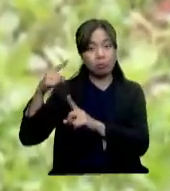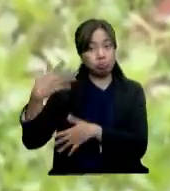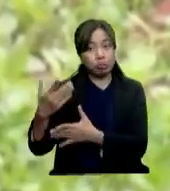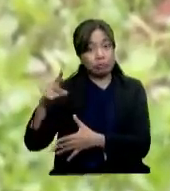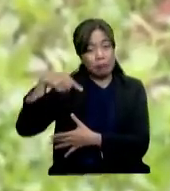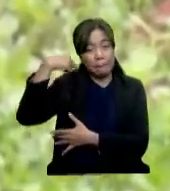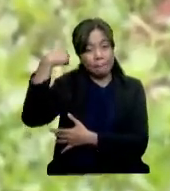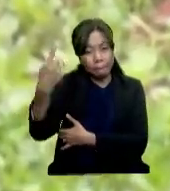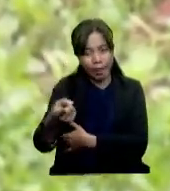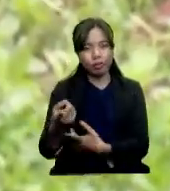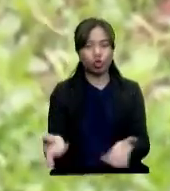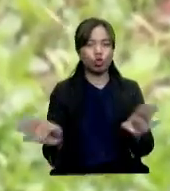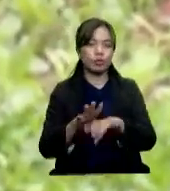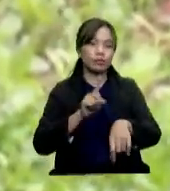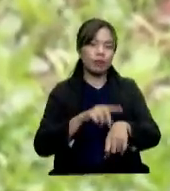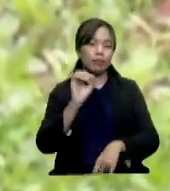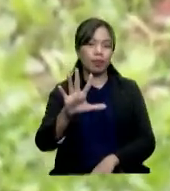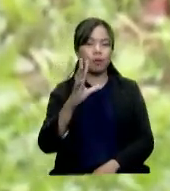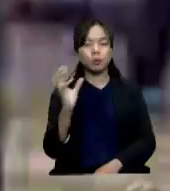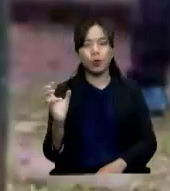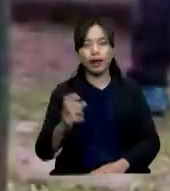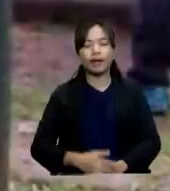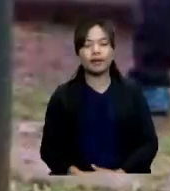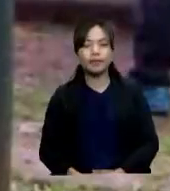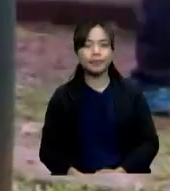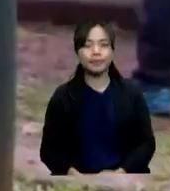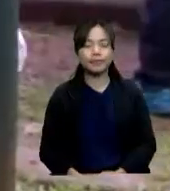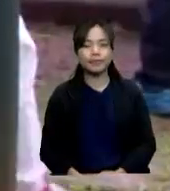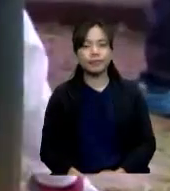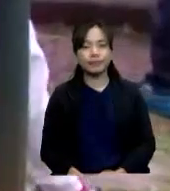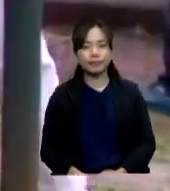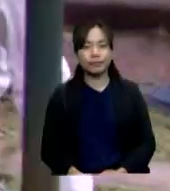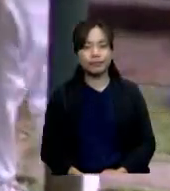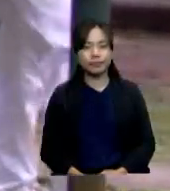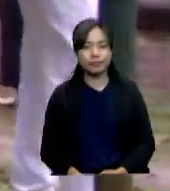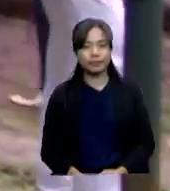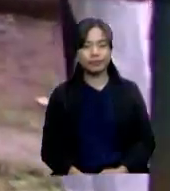akan terus bertambah hingga nanti loket ditutup pada pukul 17